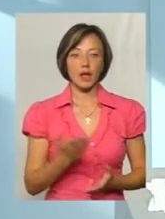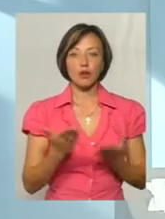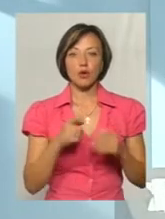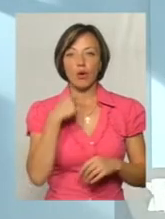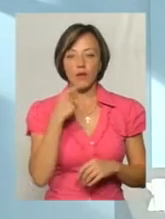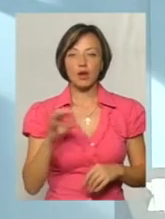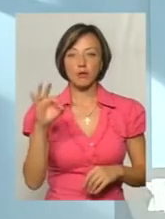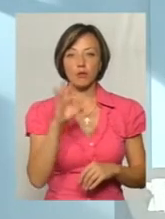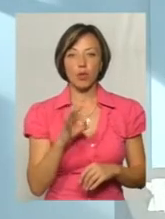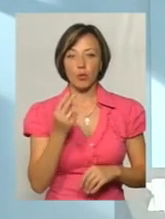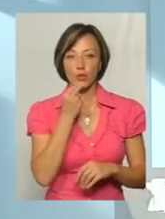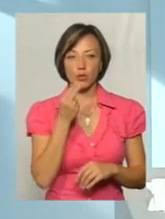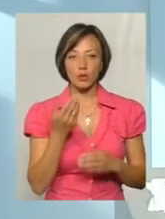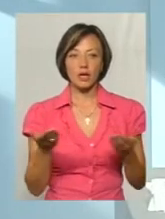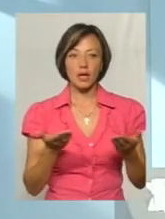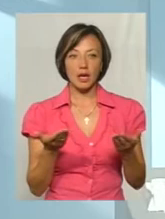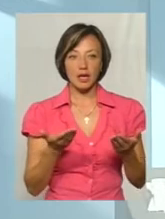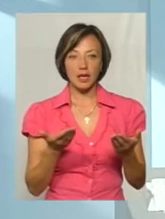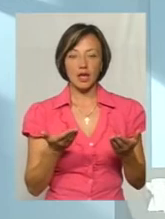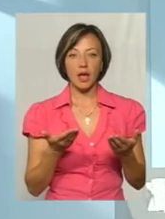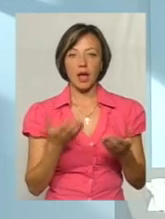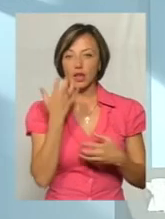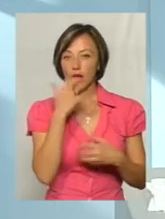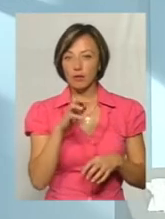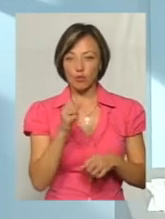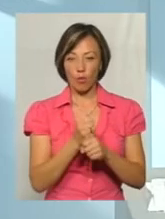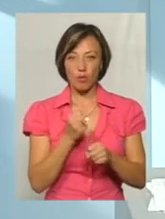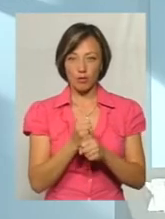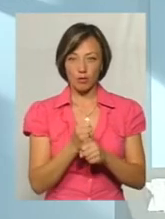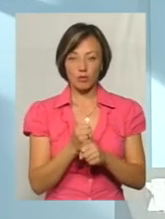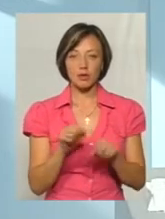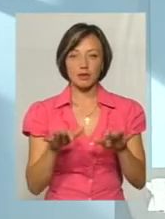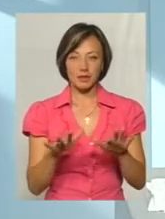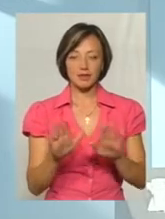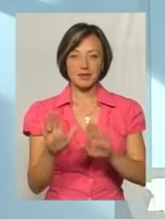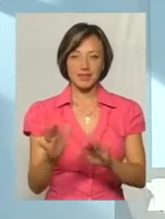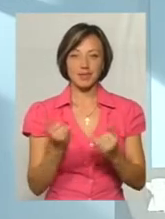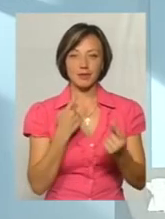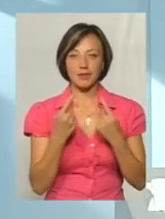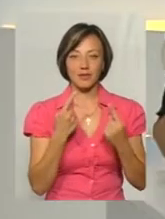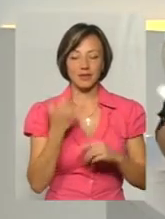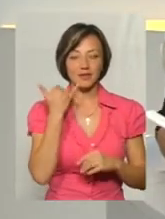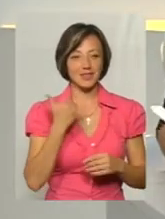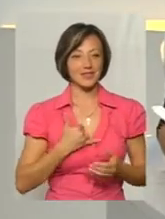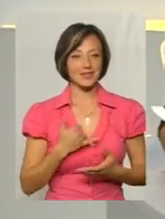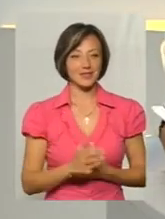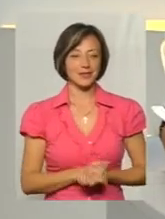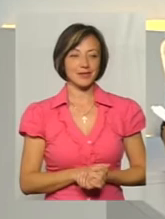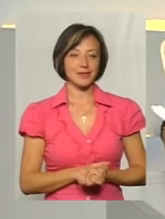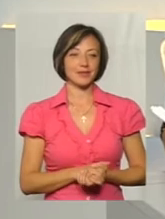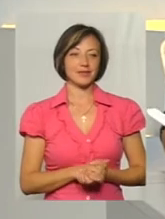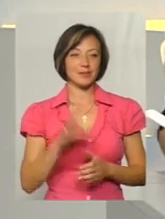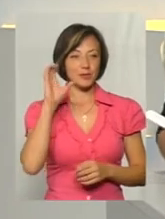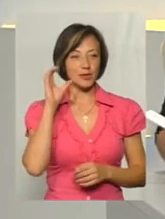про продукти, які проходять термічну обробку... Про термічну обробку зараз поговоримо. Ще у нас є телеглядач на зв'язку.